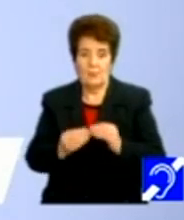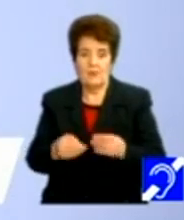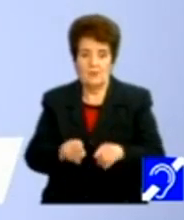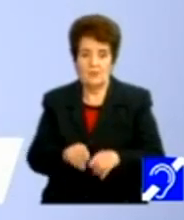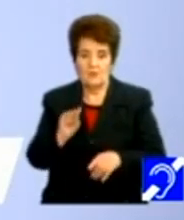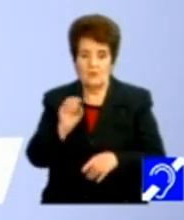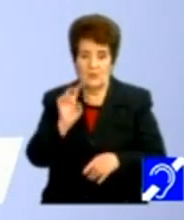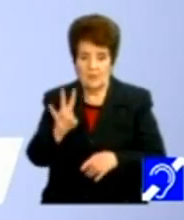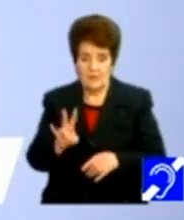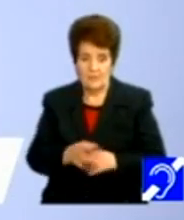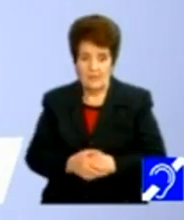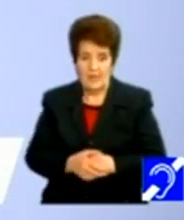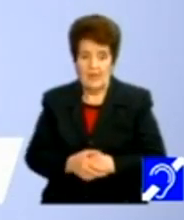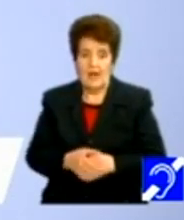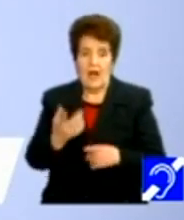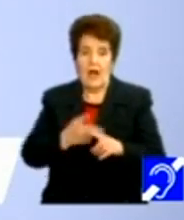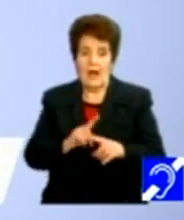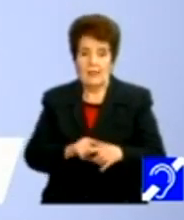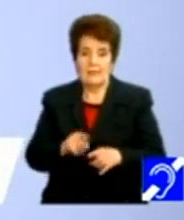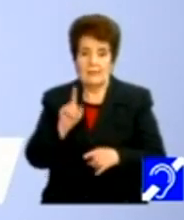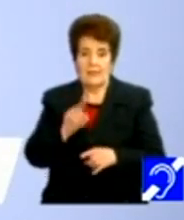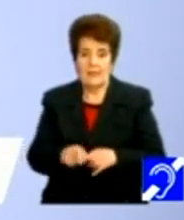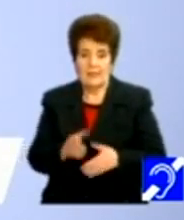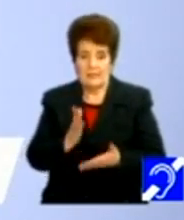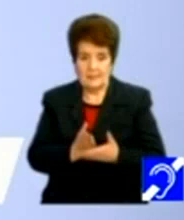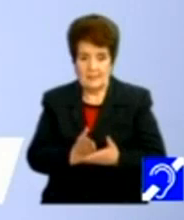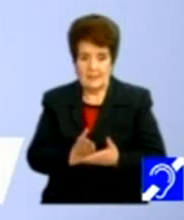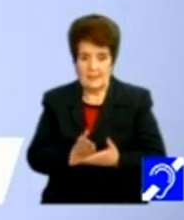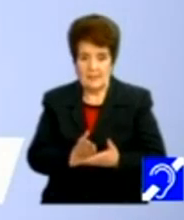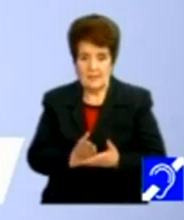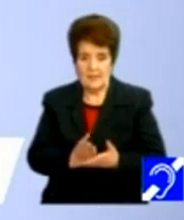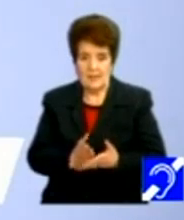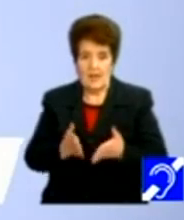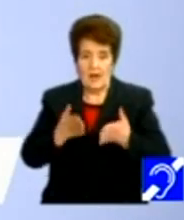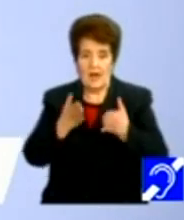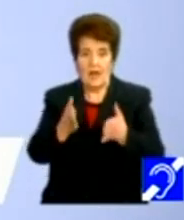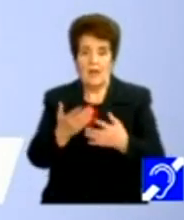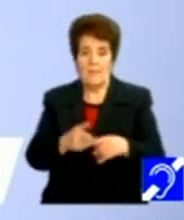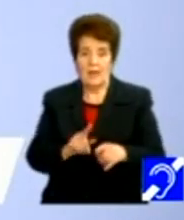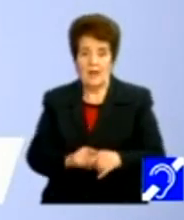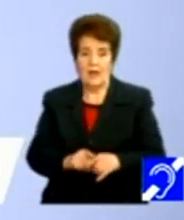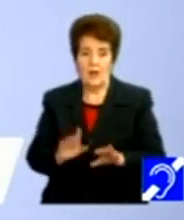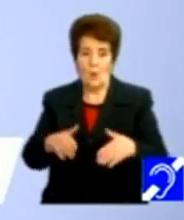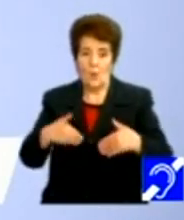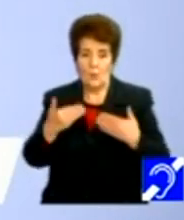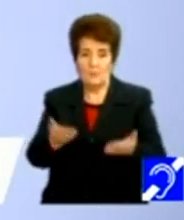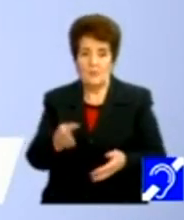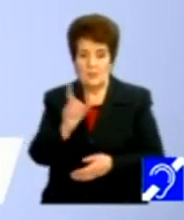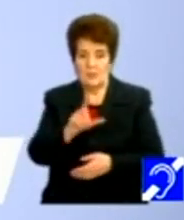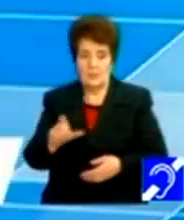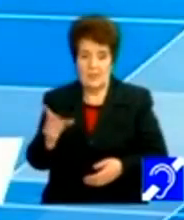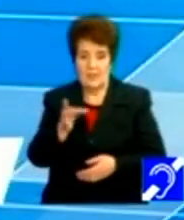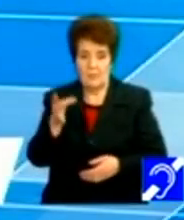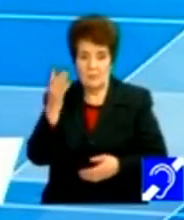gen. Asta este în cele din urmă calea pe care noi o propunem cetățenilor Republicii Moldova.